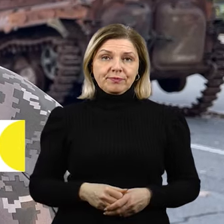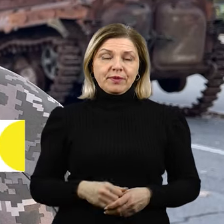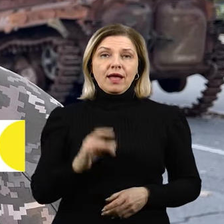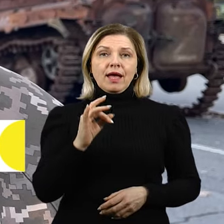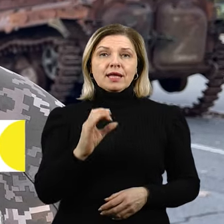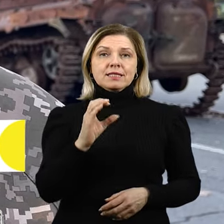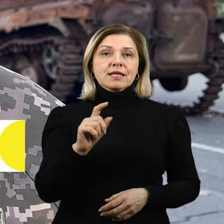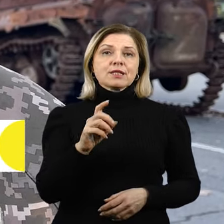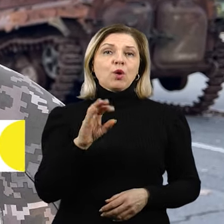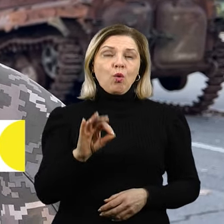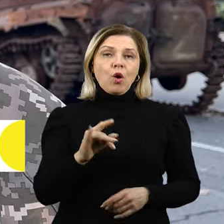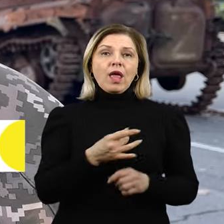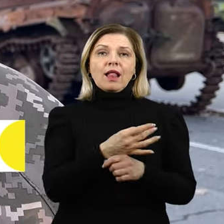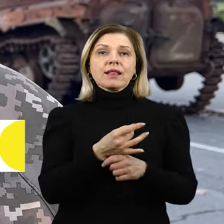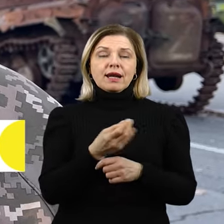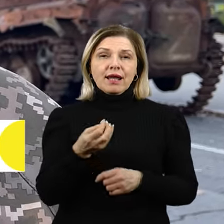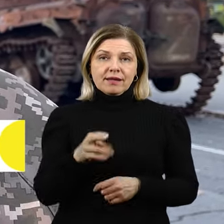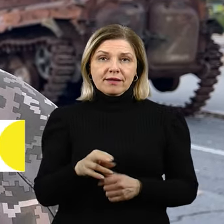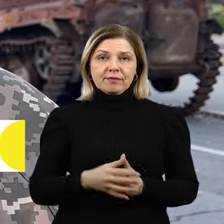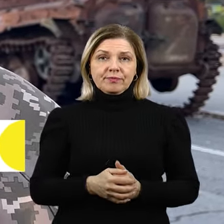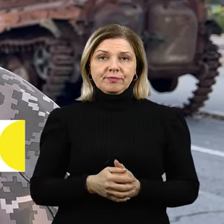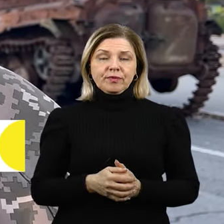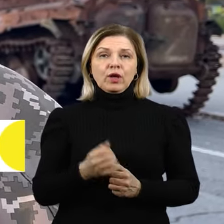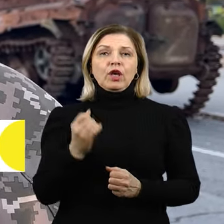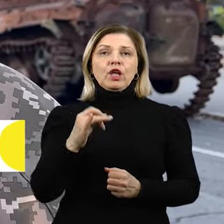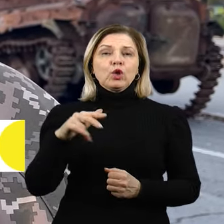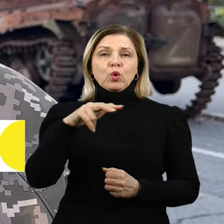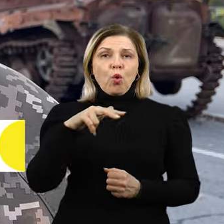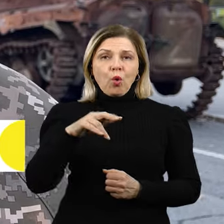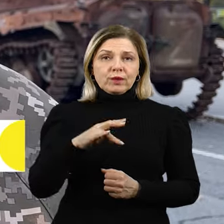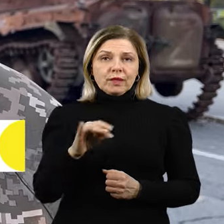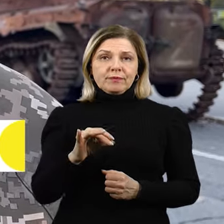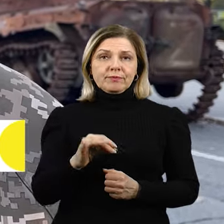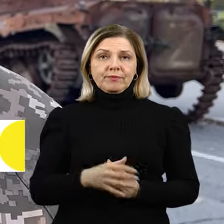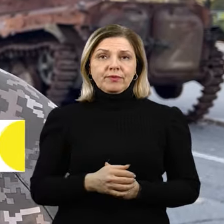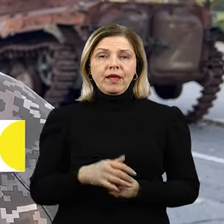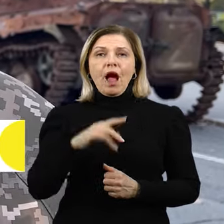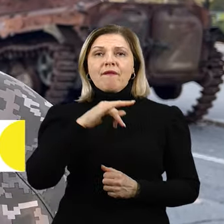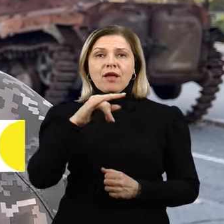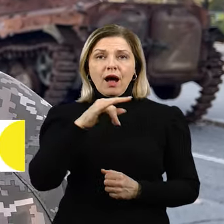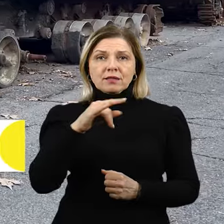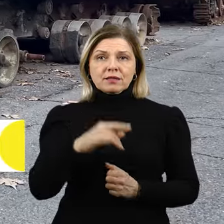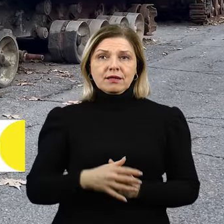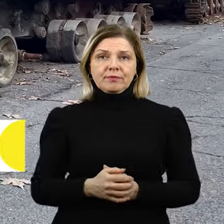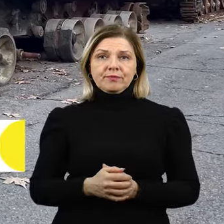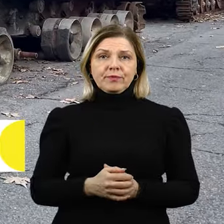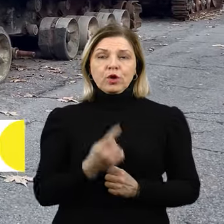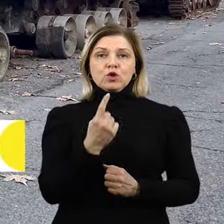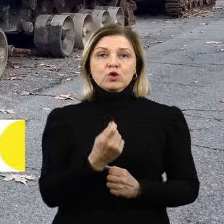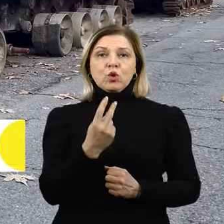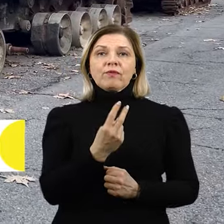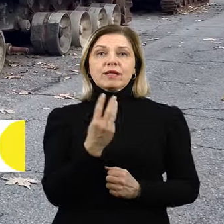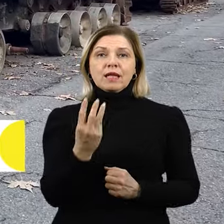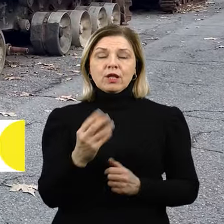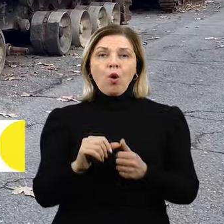РСЗО, і артилерія, і ударні дрони, і авіація, вертольоти. 123-я